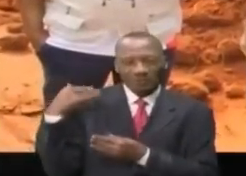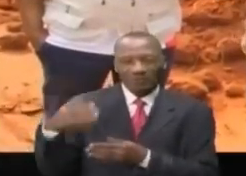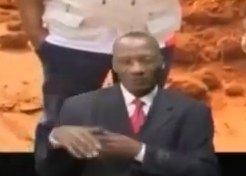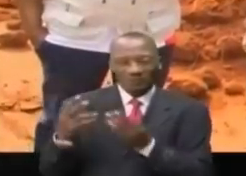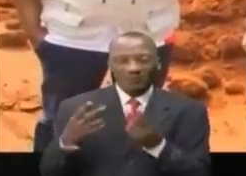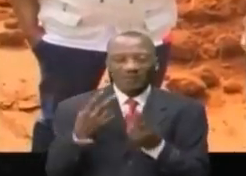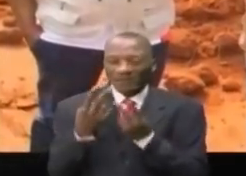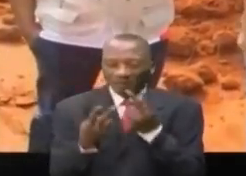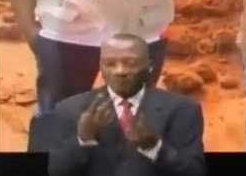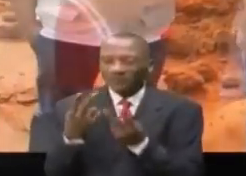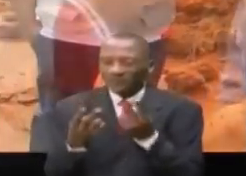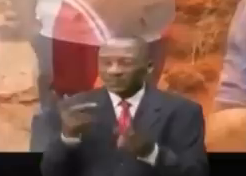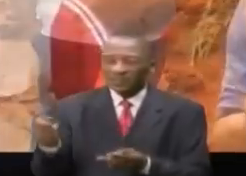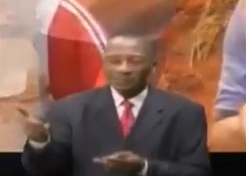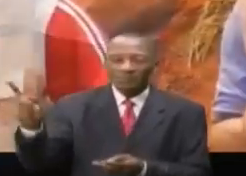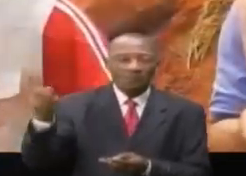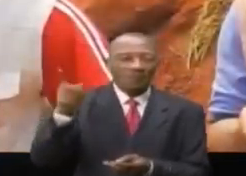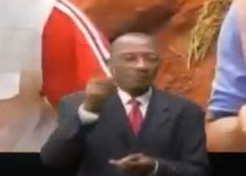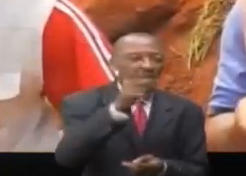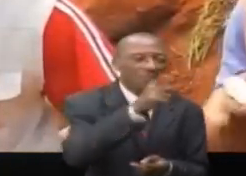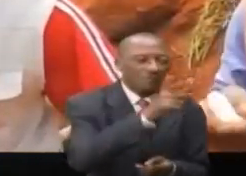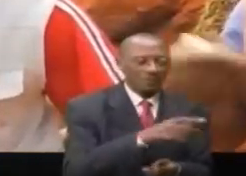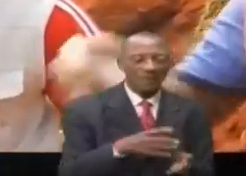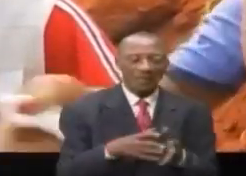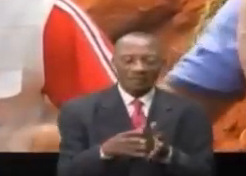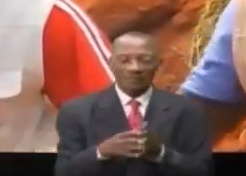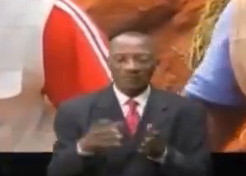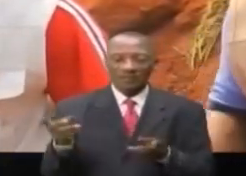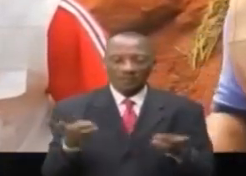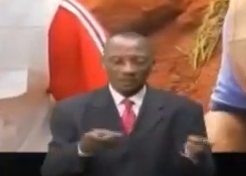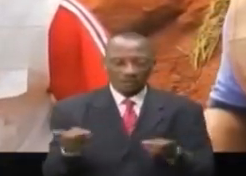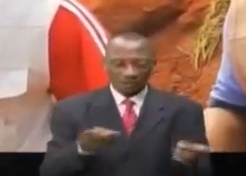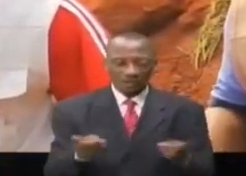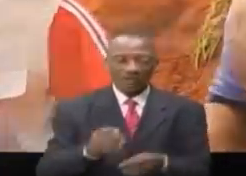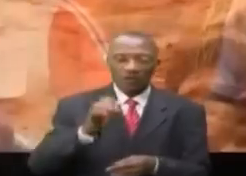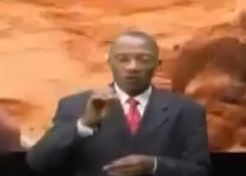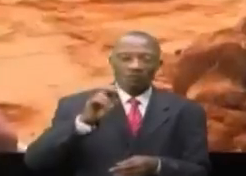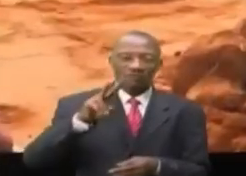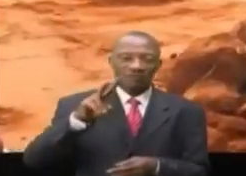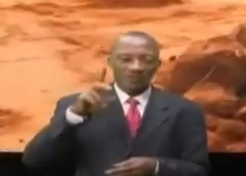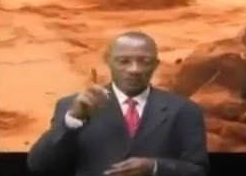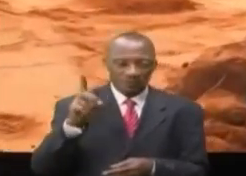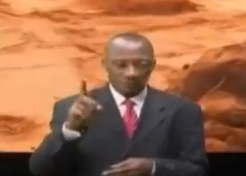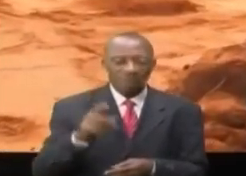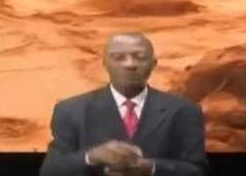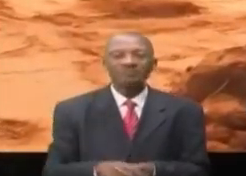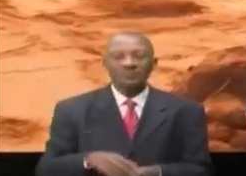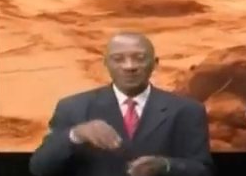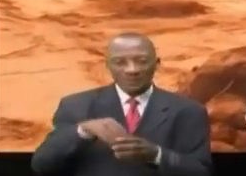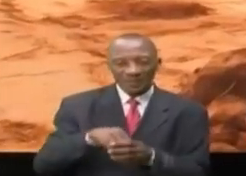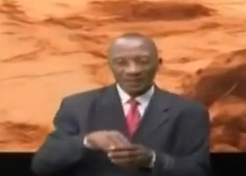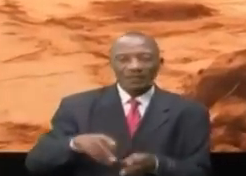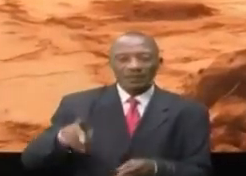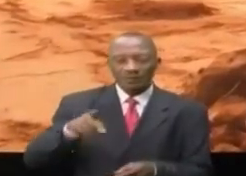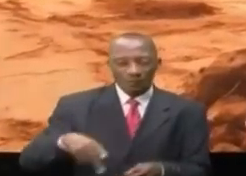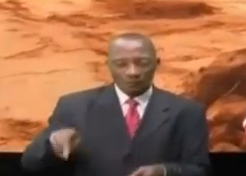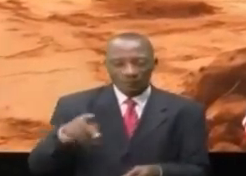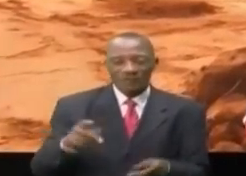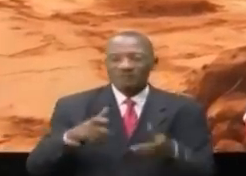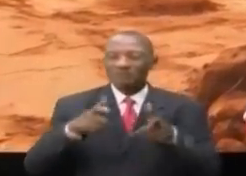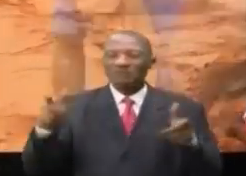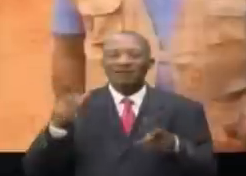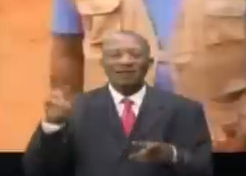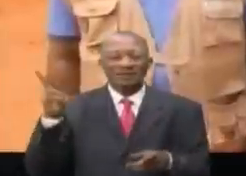visitant ces deux sites aux côtés du directeur Foner Espace Grand Kassai et celui des BTC pour la province du